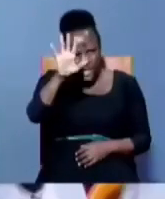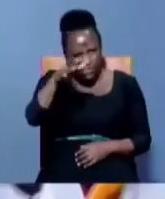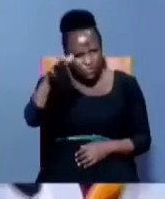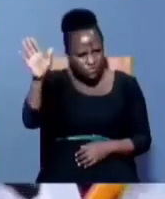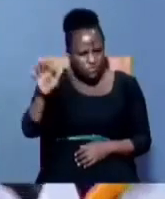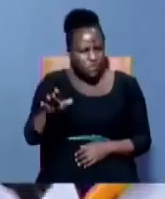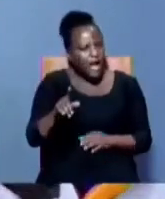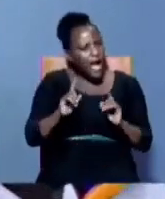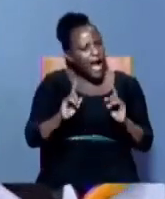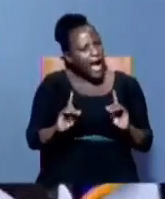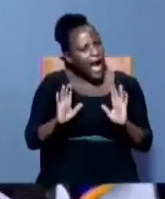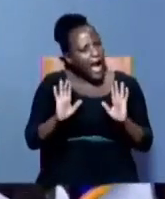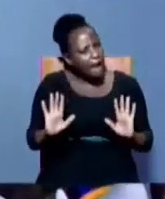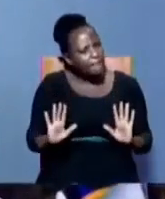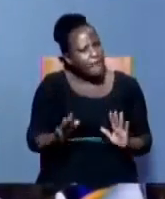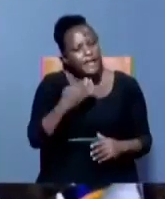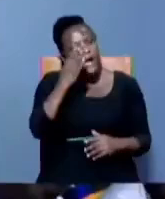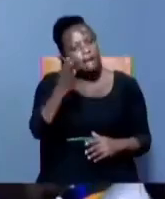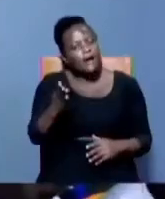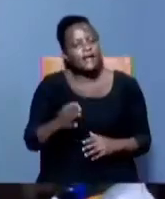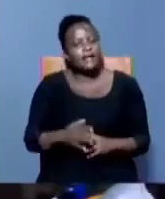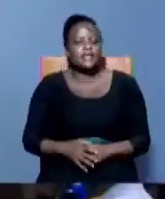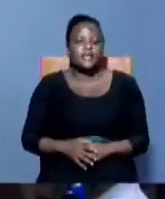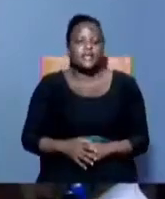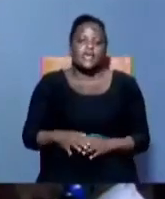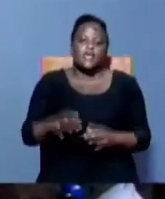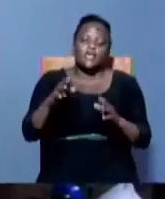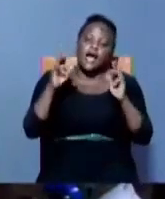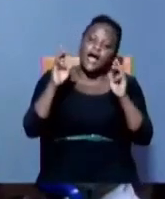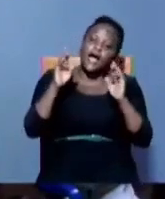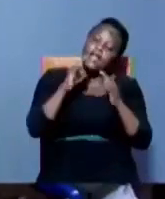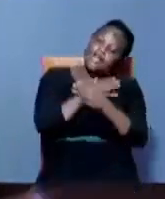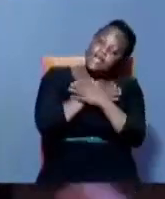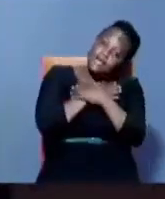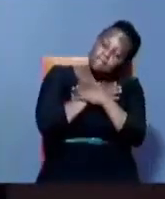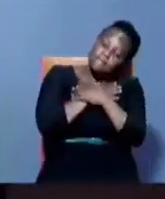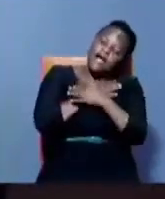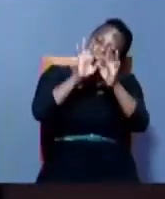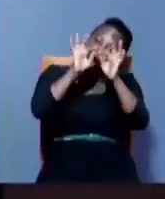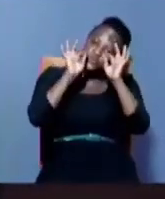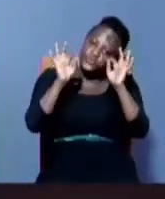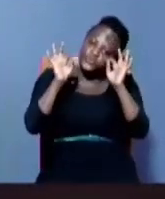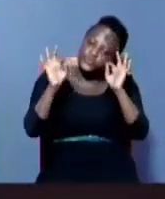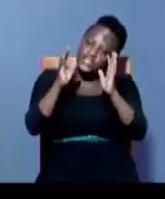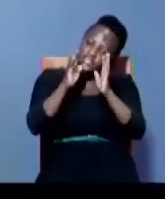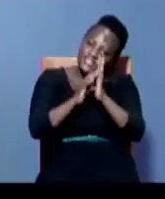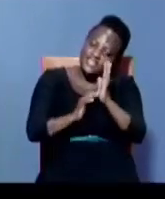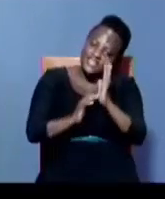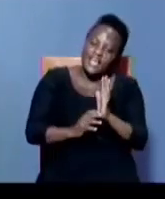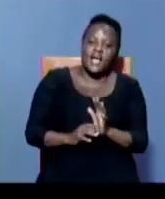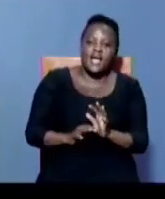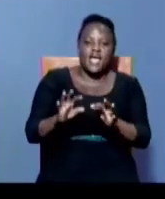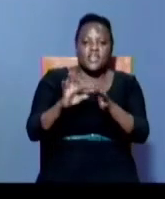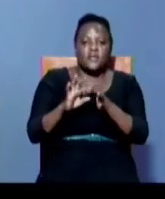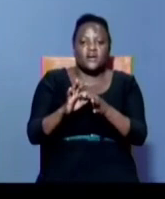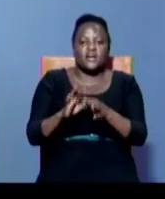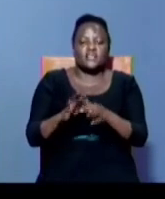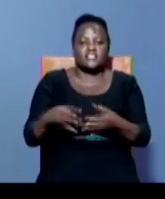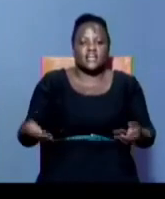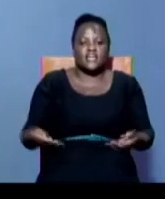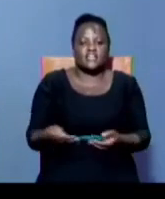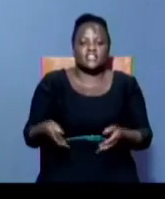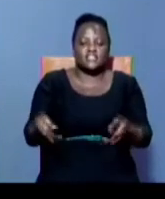habari ya neema inayotukuza sheria. Neema ya Bwana inaunganisha kiti cha hukumu na kiti cha